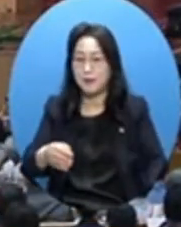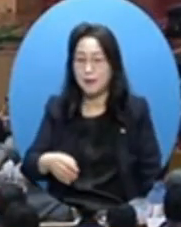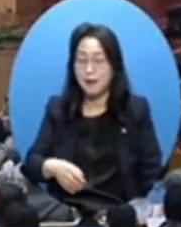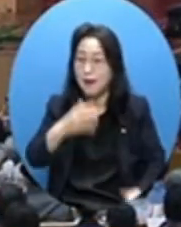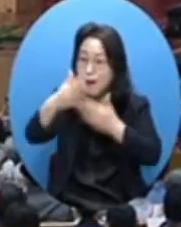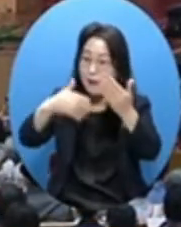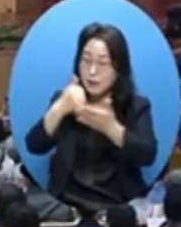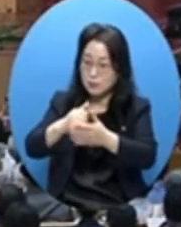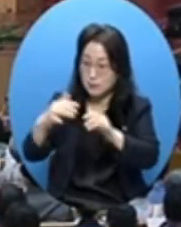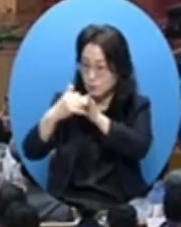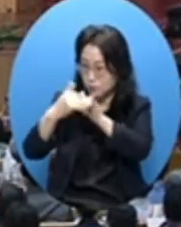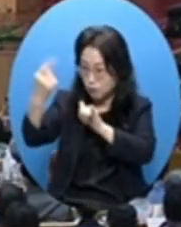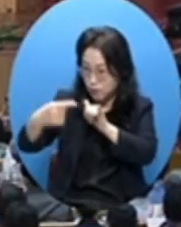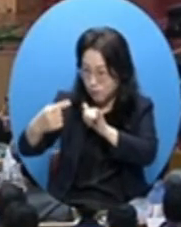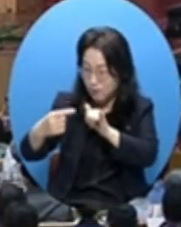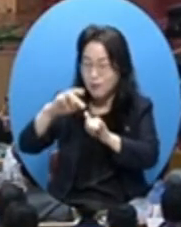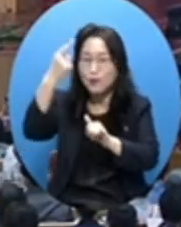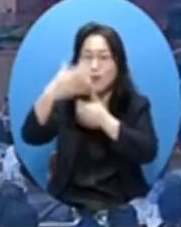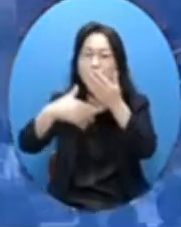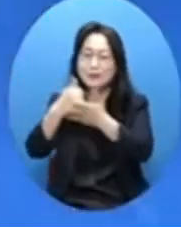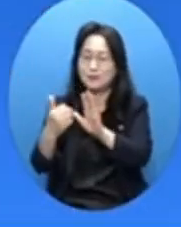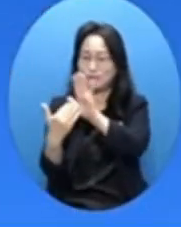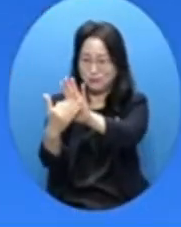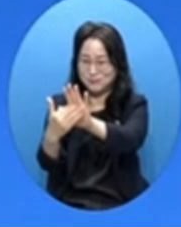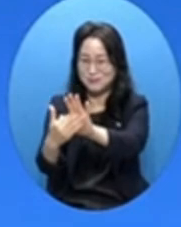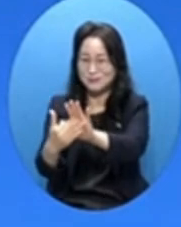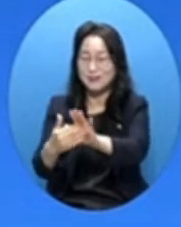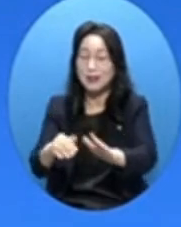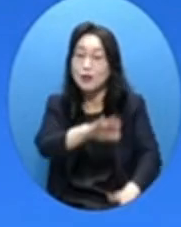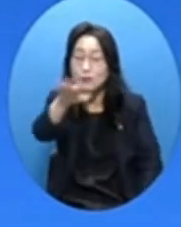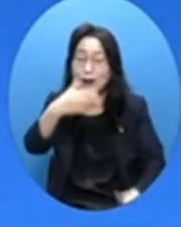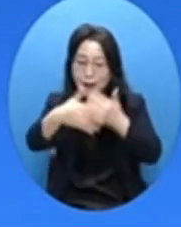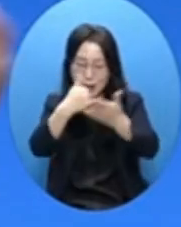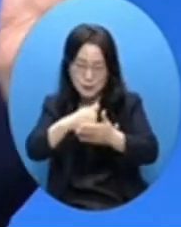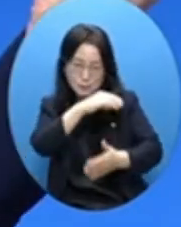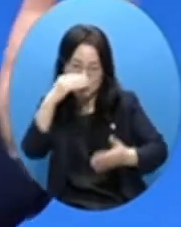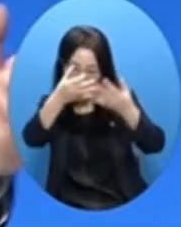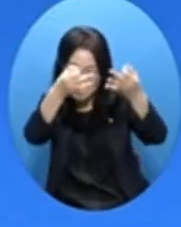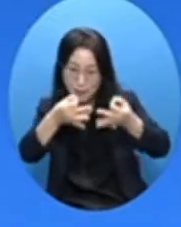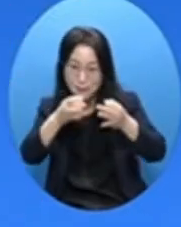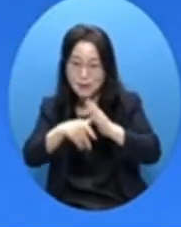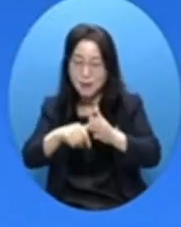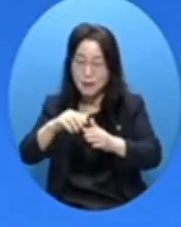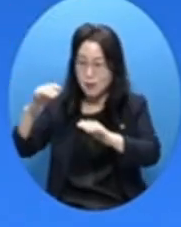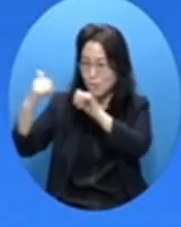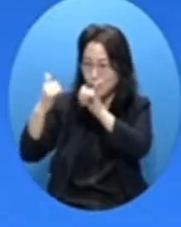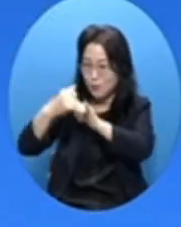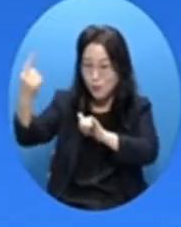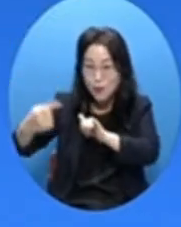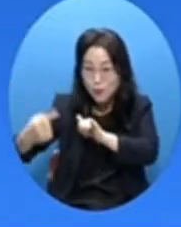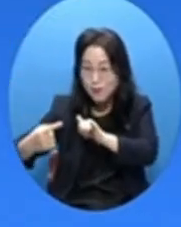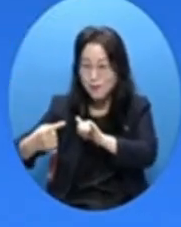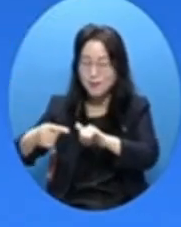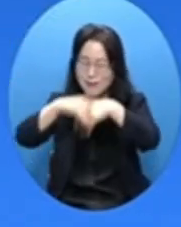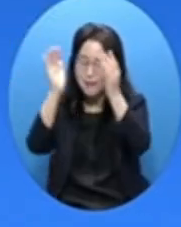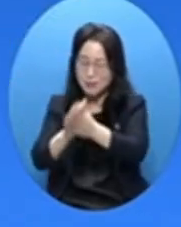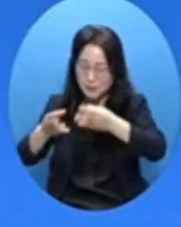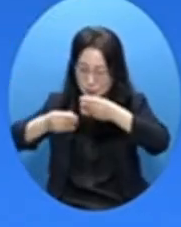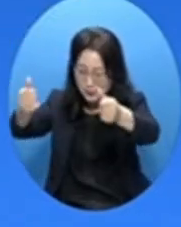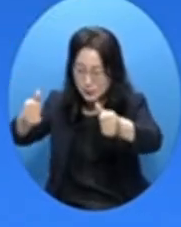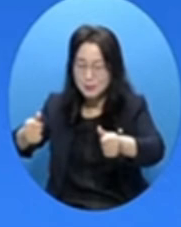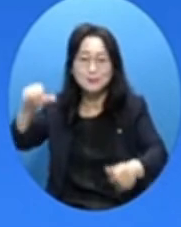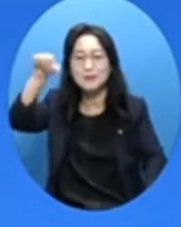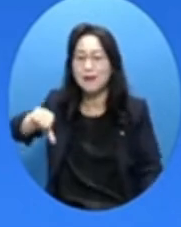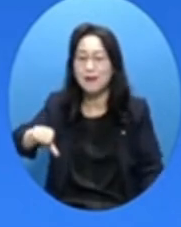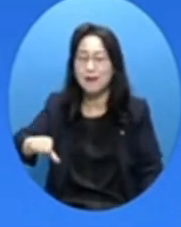물리쳤습니다 하나님께서 우리가 하디 앞에 바로 서 있기만 하면 없단 테 기울여 더라도 그 보드 작을 * 하시고